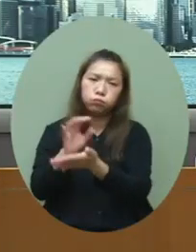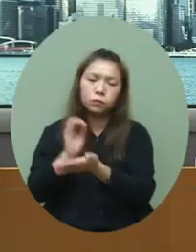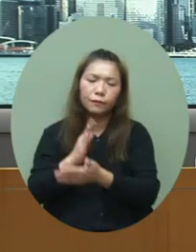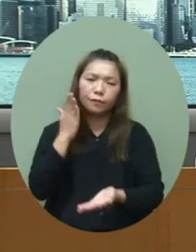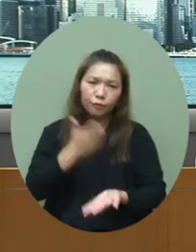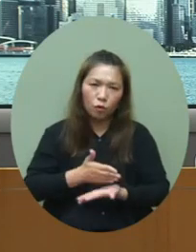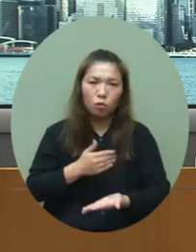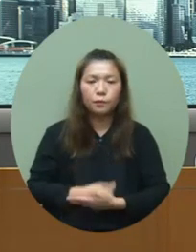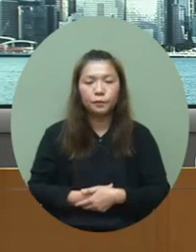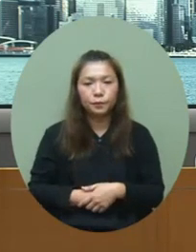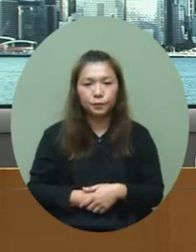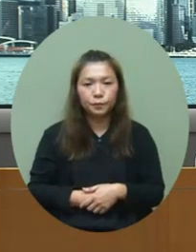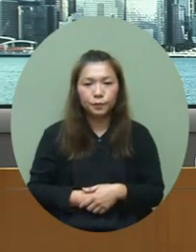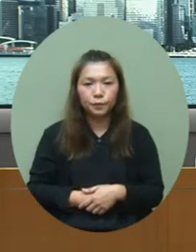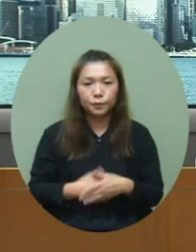左邊前排白色衫這位男士。